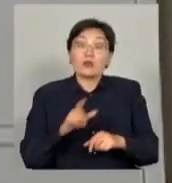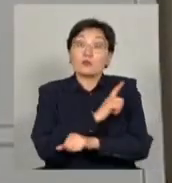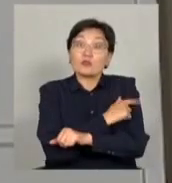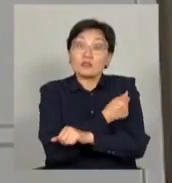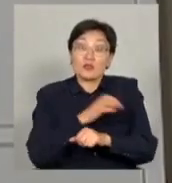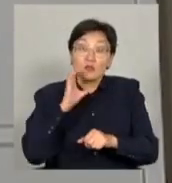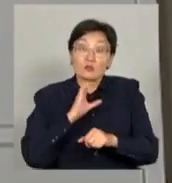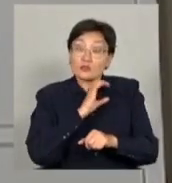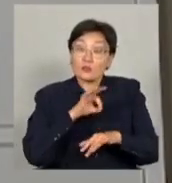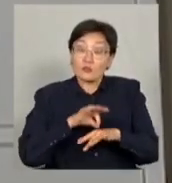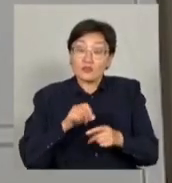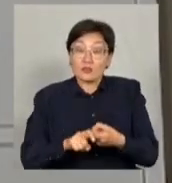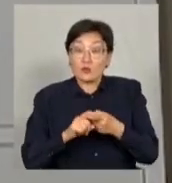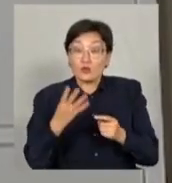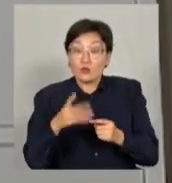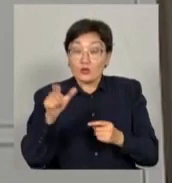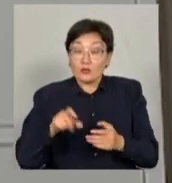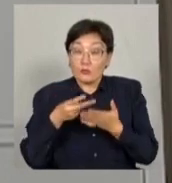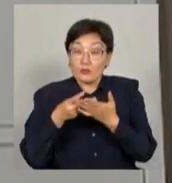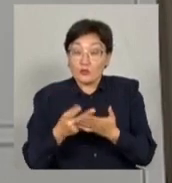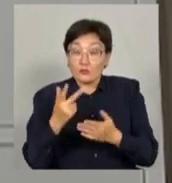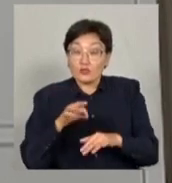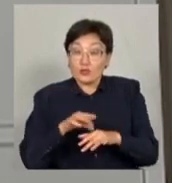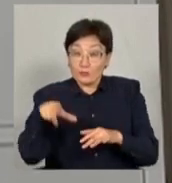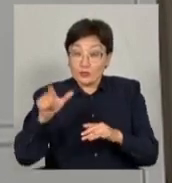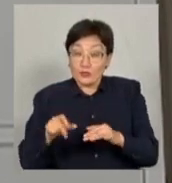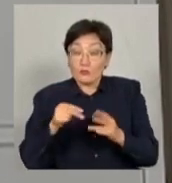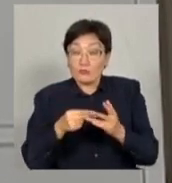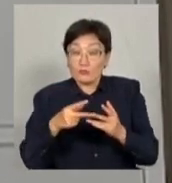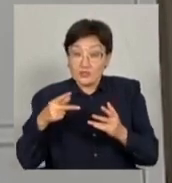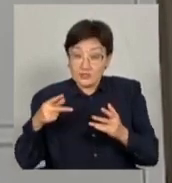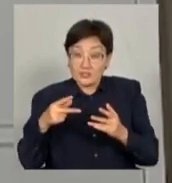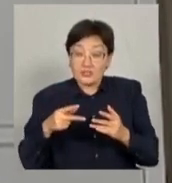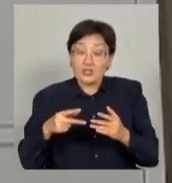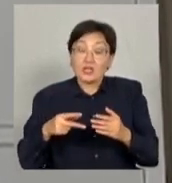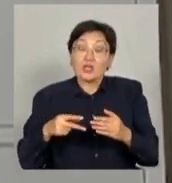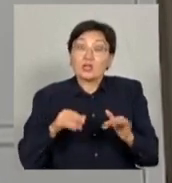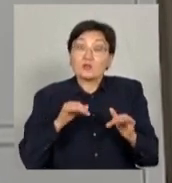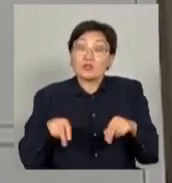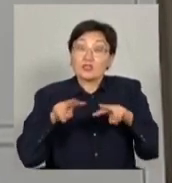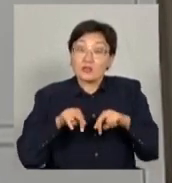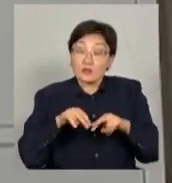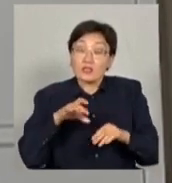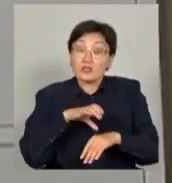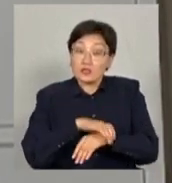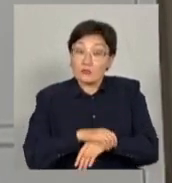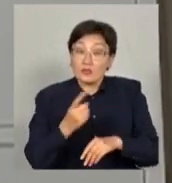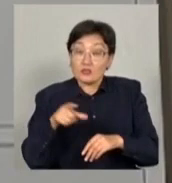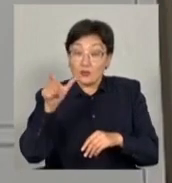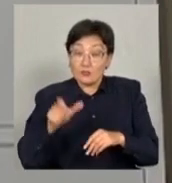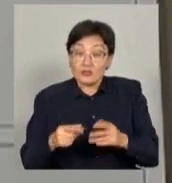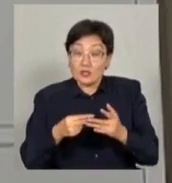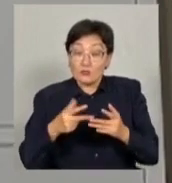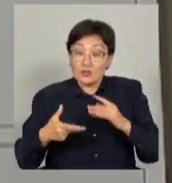Ауруханада сибир жарасы диагнозымен 4 науқас жатыр. 3 пациентте диагноз ПТР молекулалық генетикалық әдісімен расталды. Тағы бір пациенттің